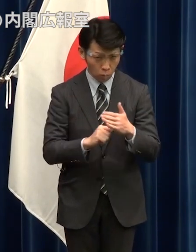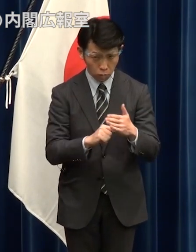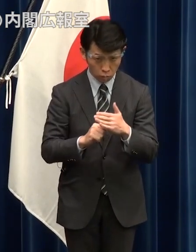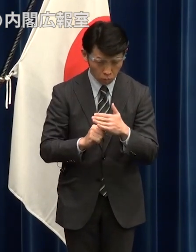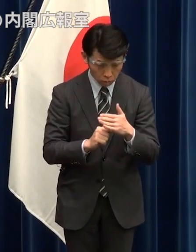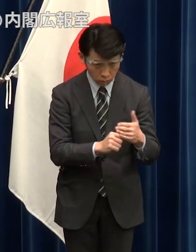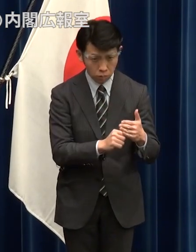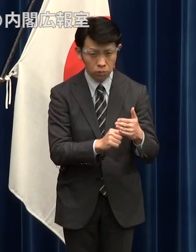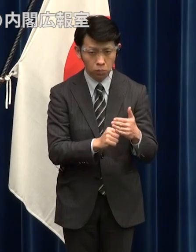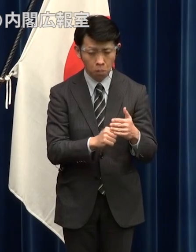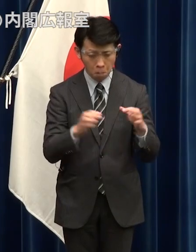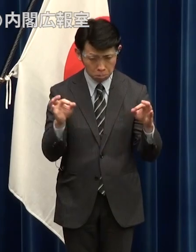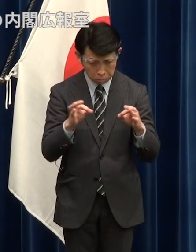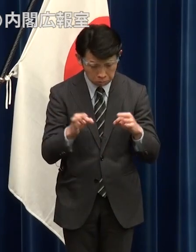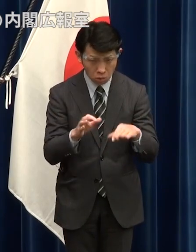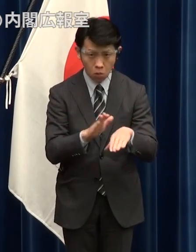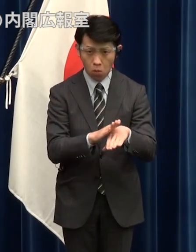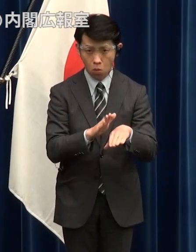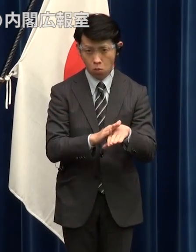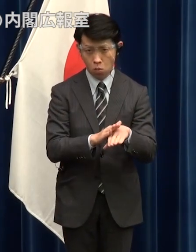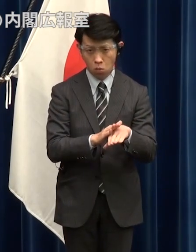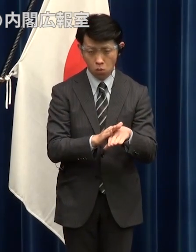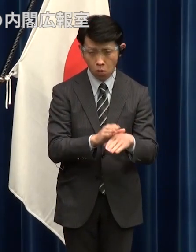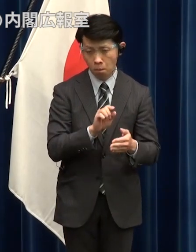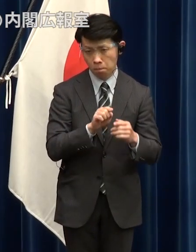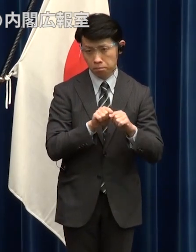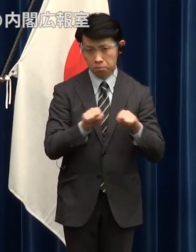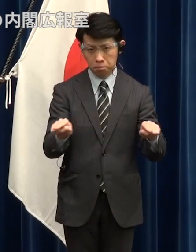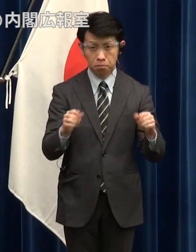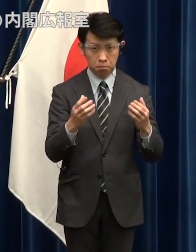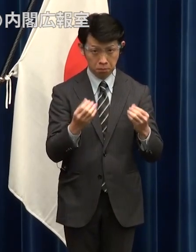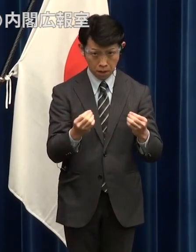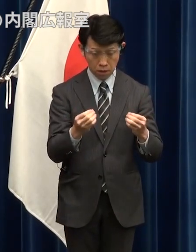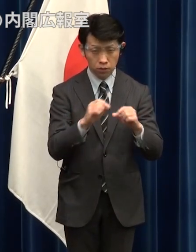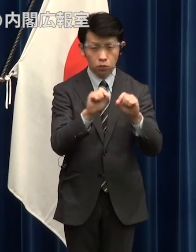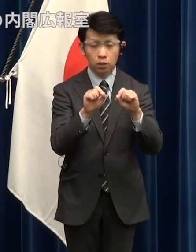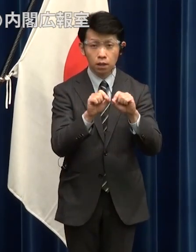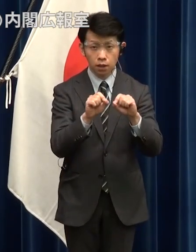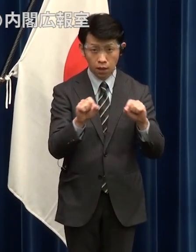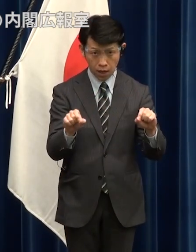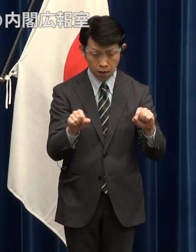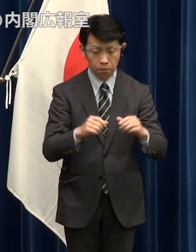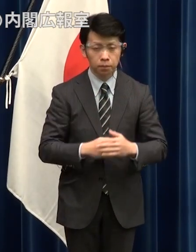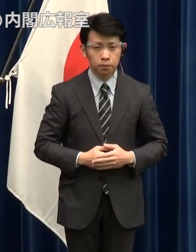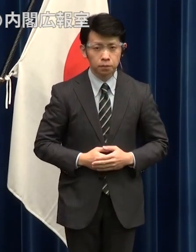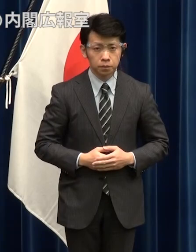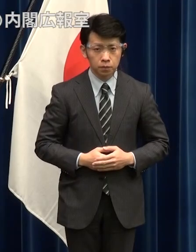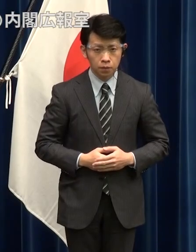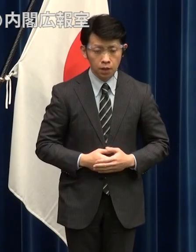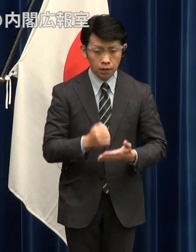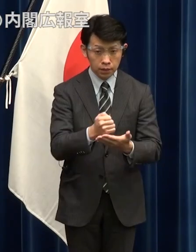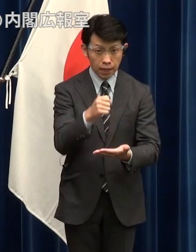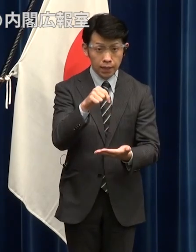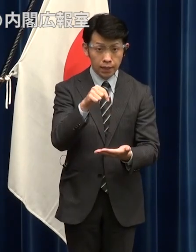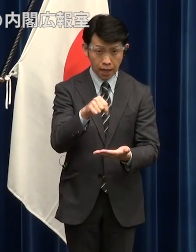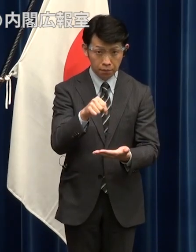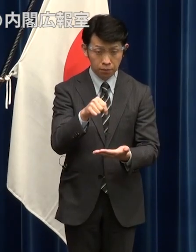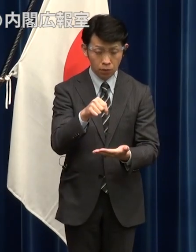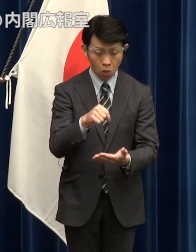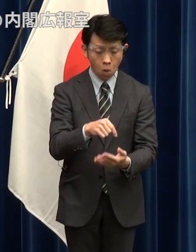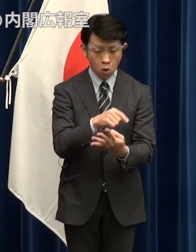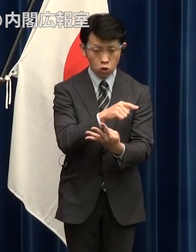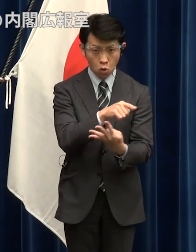を行うよう厳命をいたしました。その結果として必要となる財源の約4分